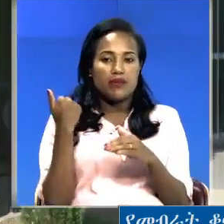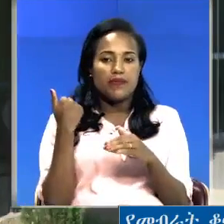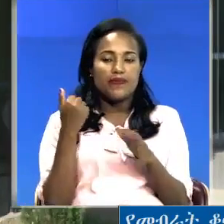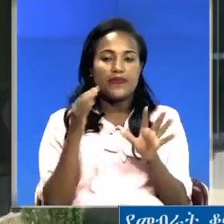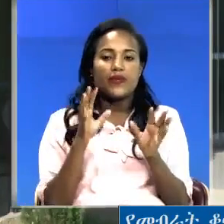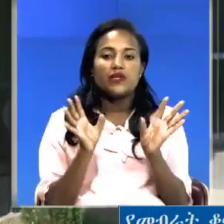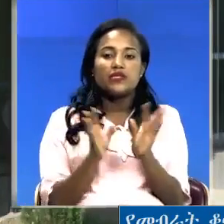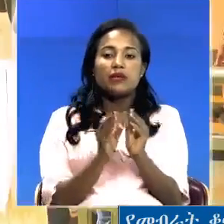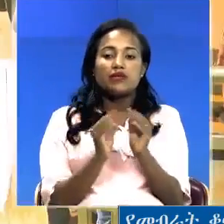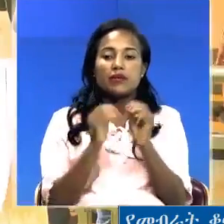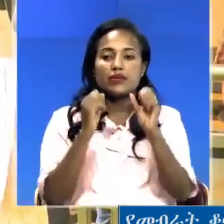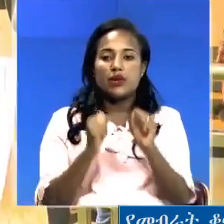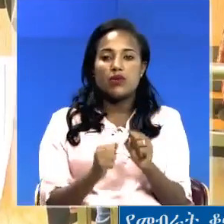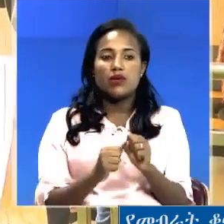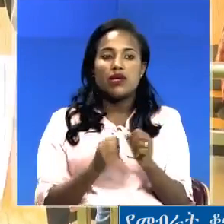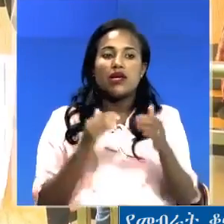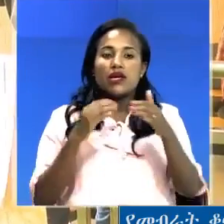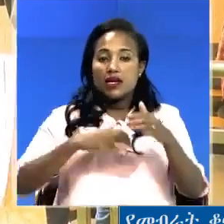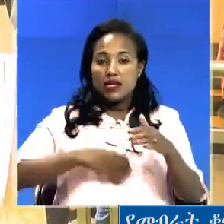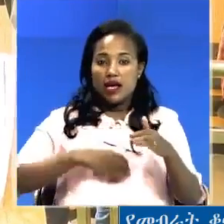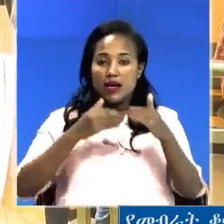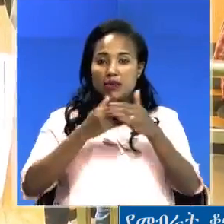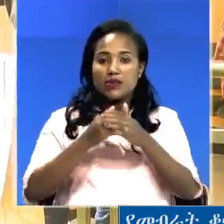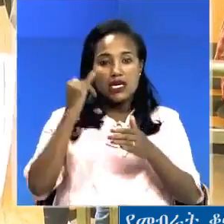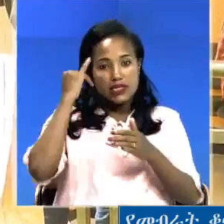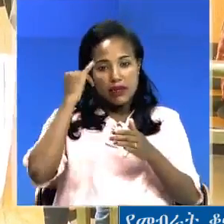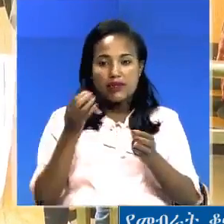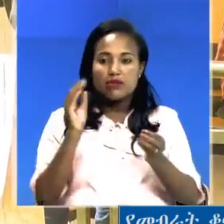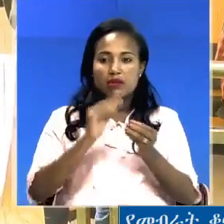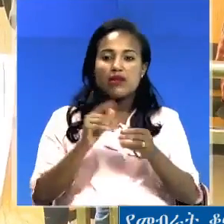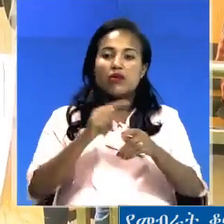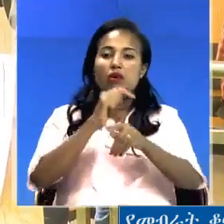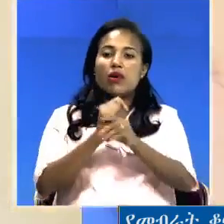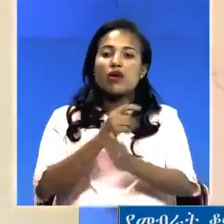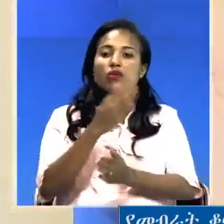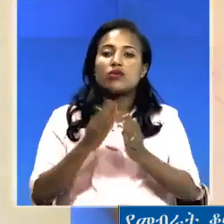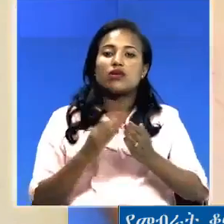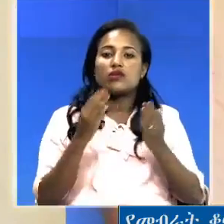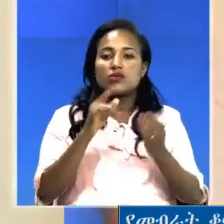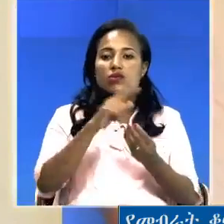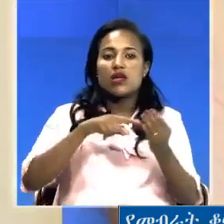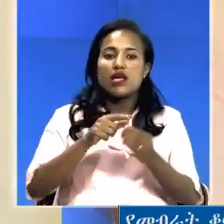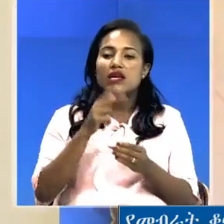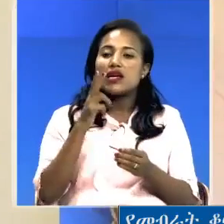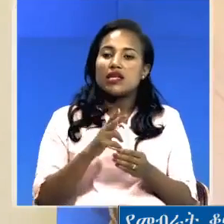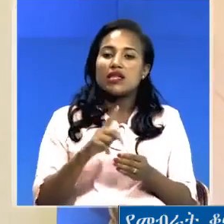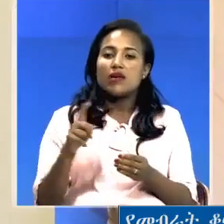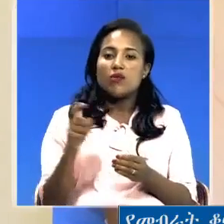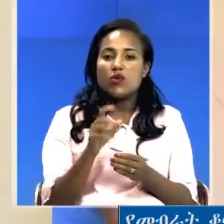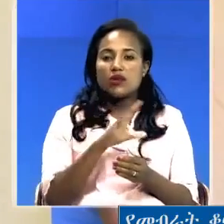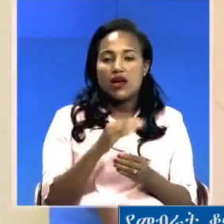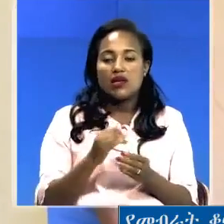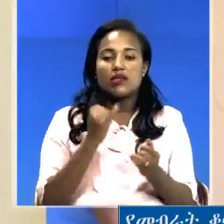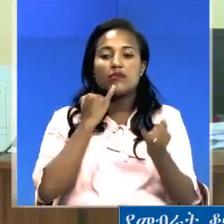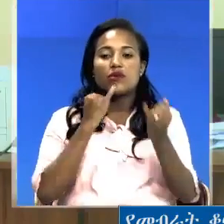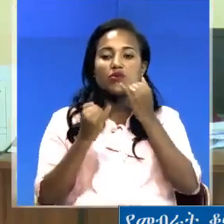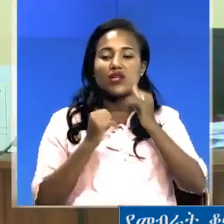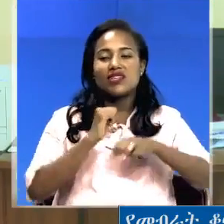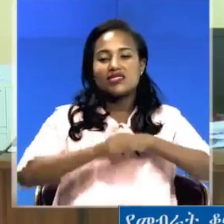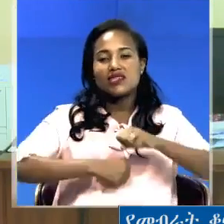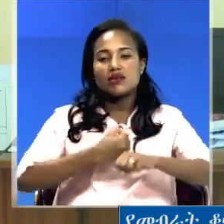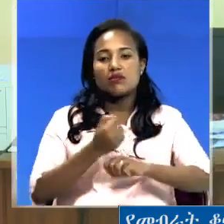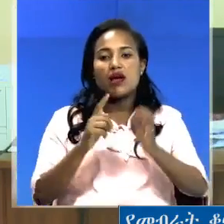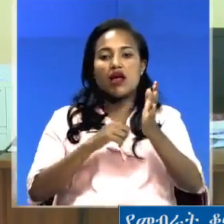ይችላልበት ሁኔታ ማለት ነው። ከቅሬታ አቅራቢዎቹ አስተያየት በተጨማሪ በተቋሙ ያገልግሎት አሰጣጥ ዙሪያ ቀልጣፋ ያለመሆንና ደንበኞችን ለእንግልት የሚዳርግ